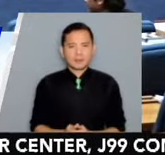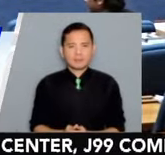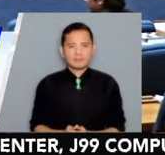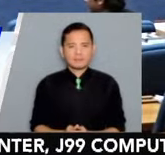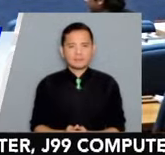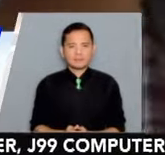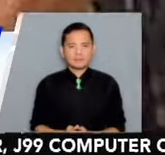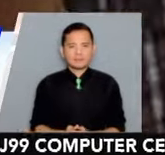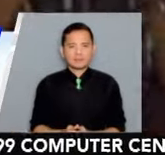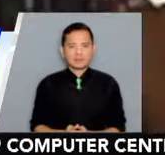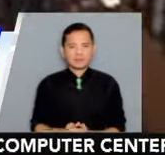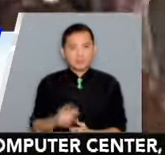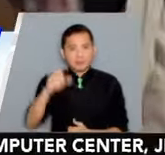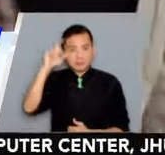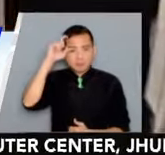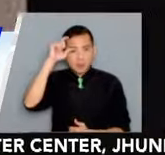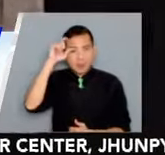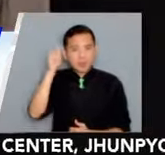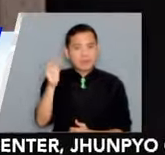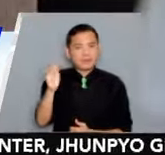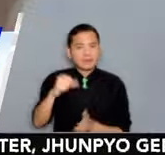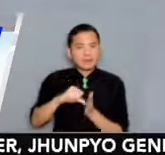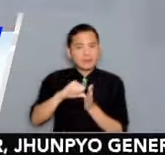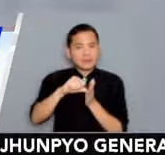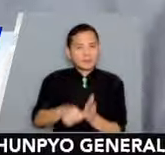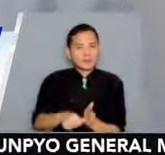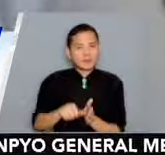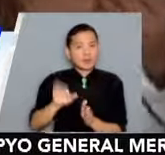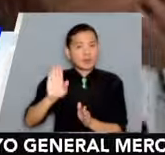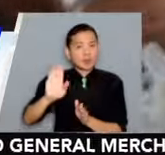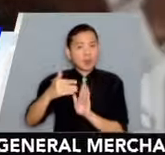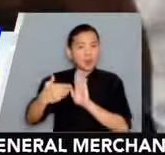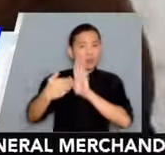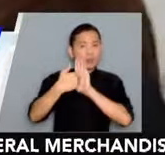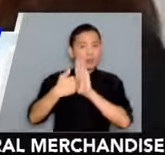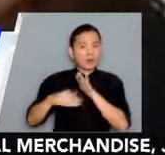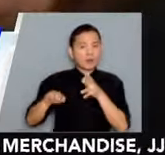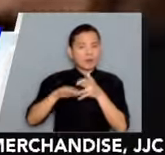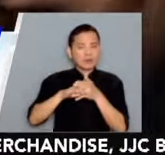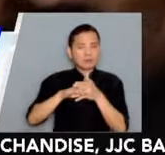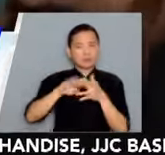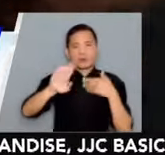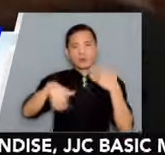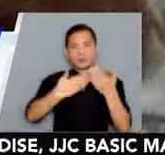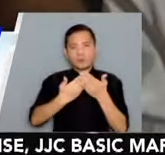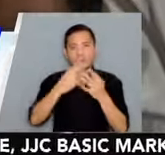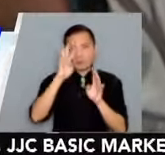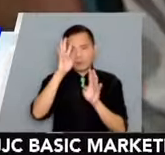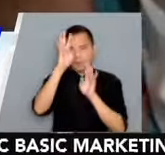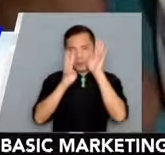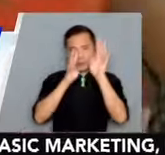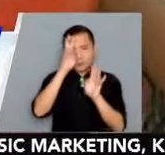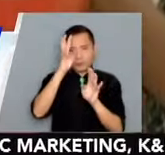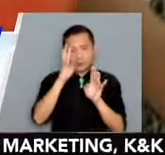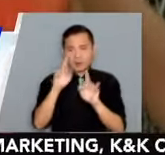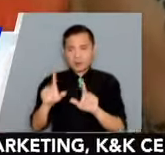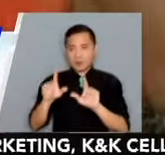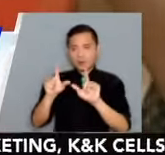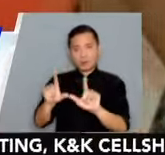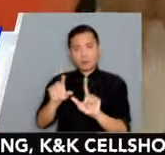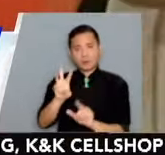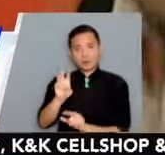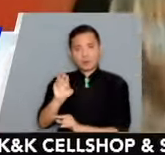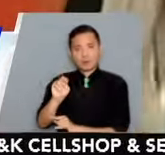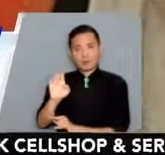na gawa-gawa lang ang mga akusasyon laban sa kanya. Wanted si Quibuloy sa Amerika para sa patong-patong na kaso kabilang ang